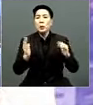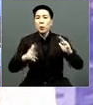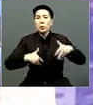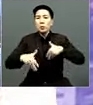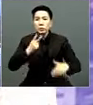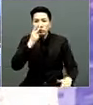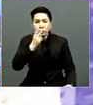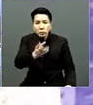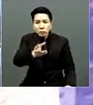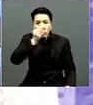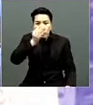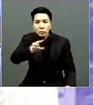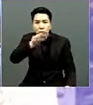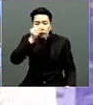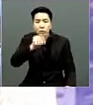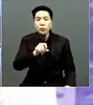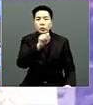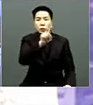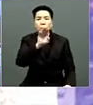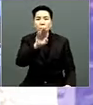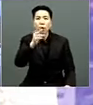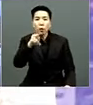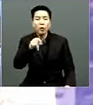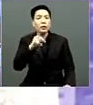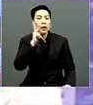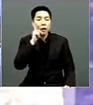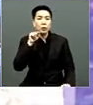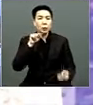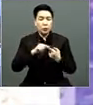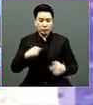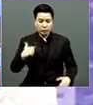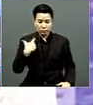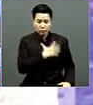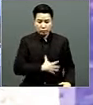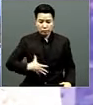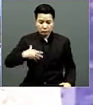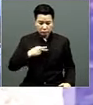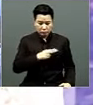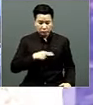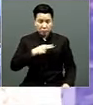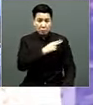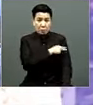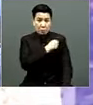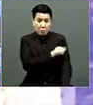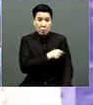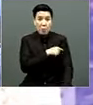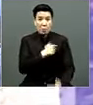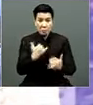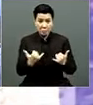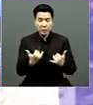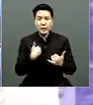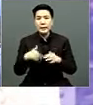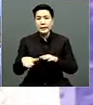ากสบคไปพร้อมกันโดยเฉพาะข้อมูลทางสาธารณสุขแต่ผมคิดว่าเพื่อการที่จ